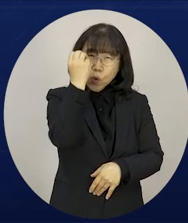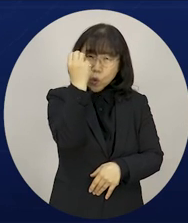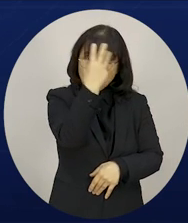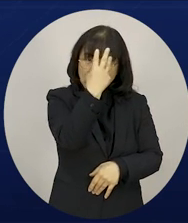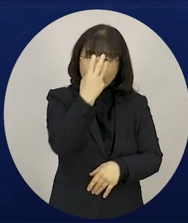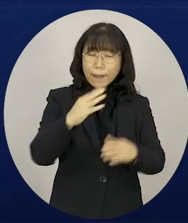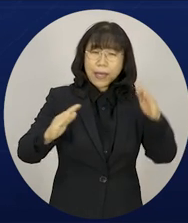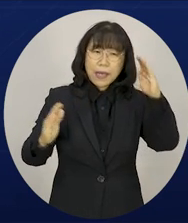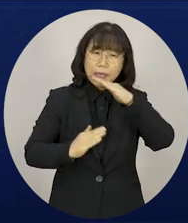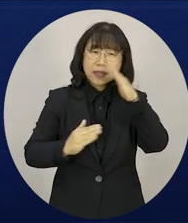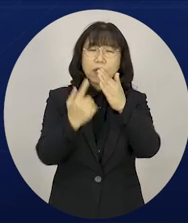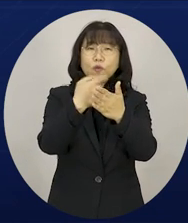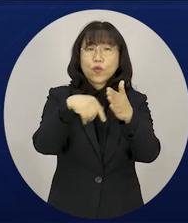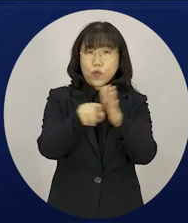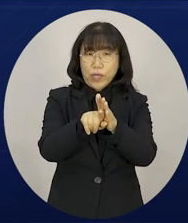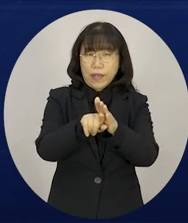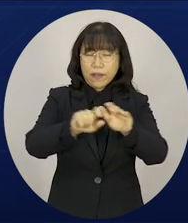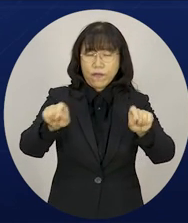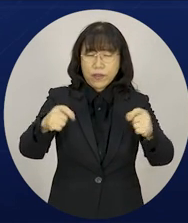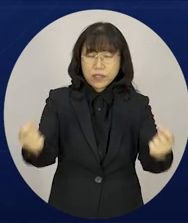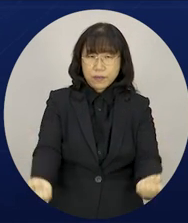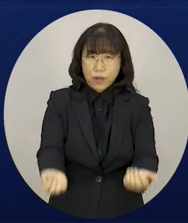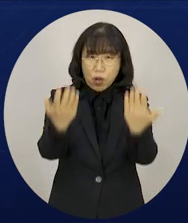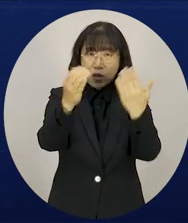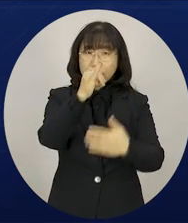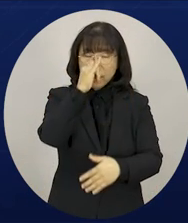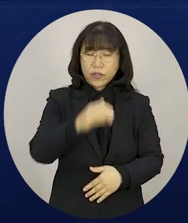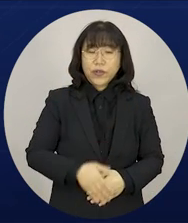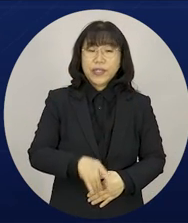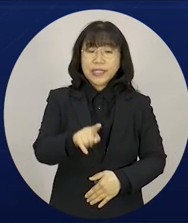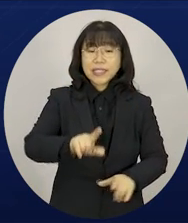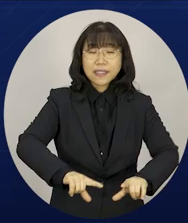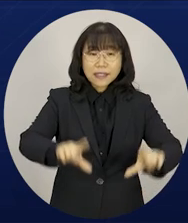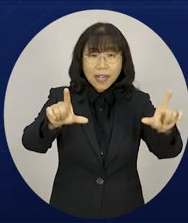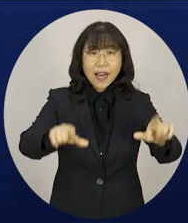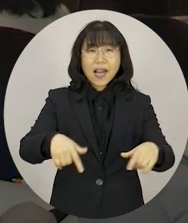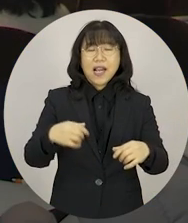위한 2022 청소년 드림점프 페스티벌이 열렸습니다.